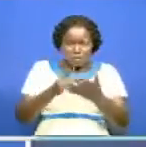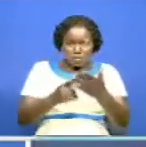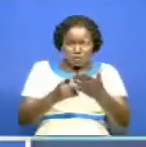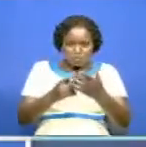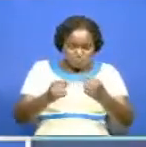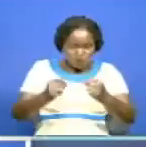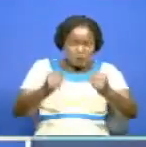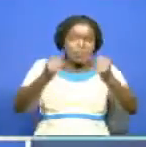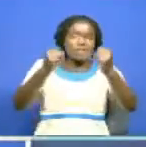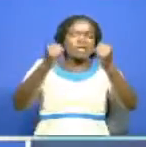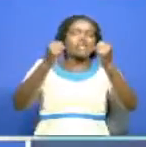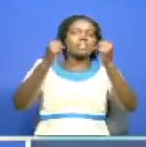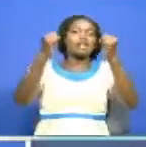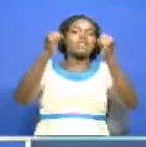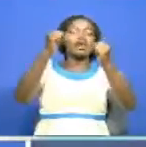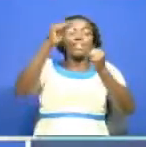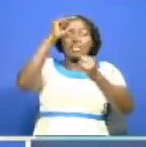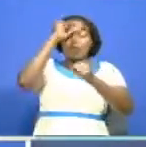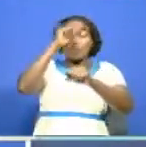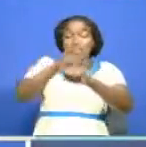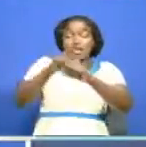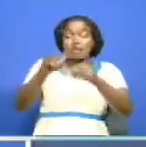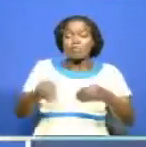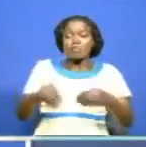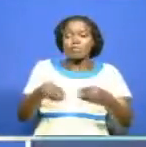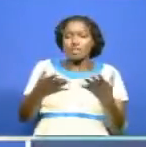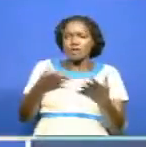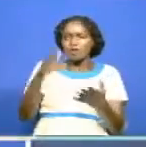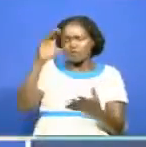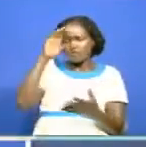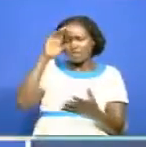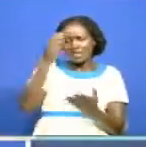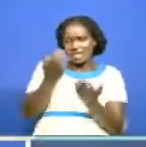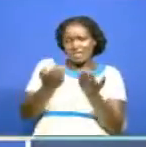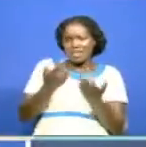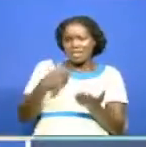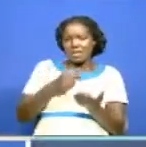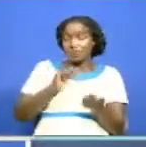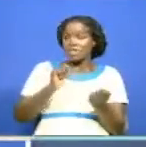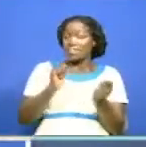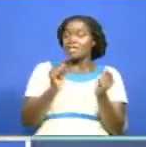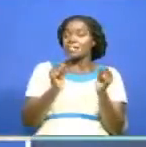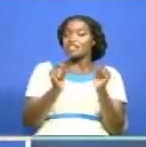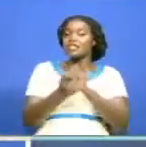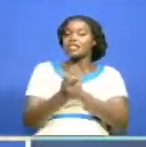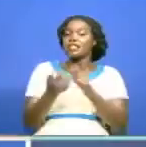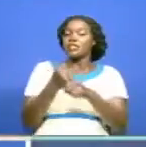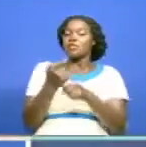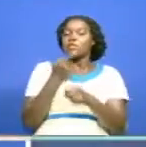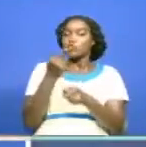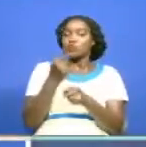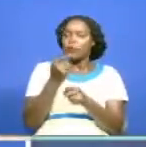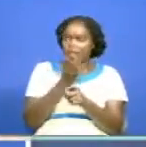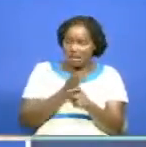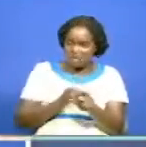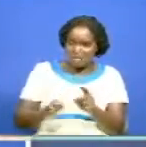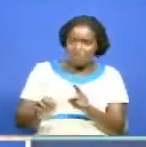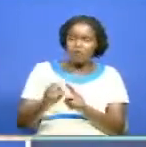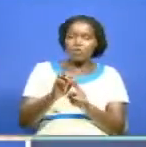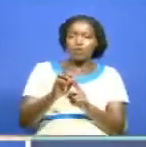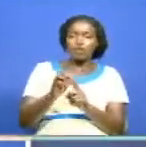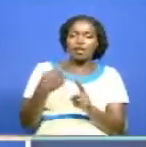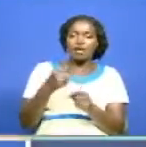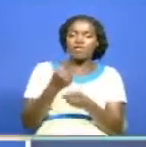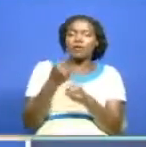muda waweze basi wakaangalia haya matakwa wakarekebisha, ndio tuhakikishe mazingira ambayo tunafanyia kazi ni